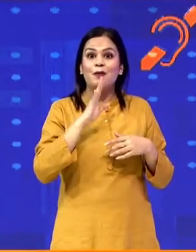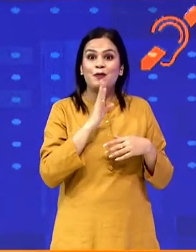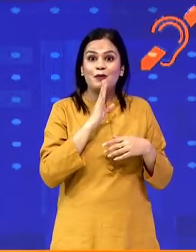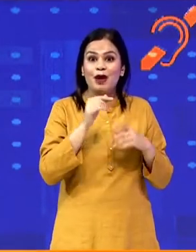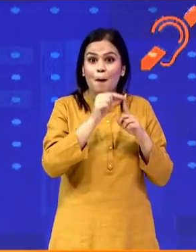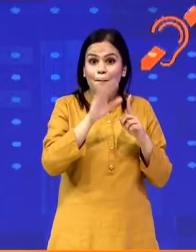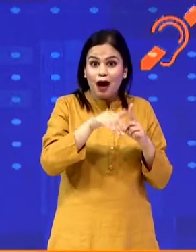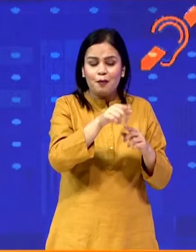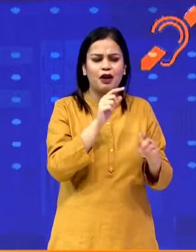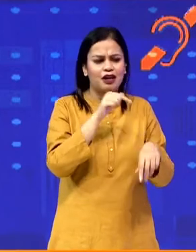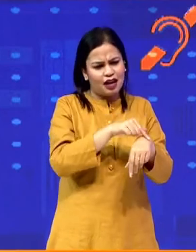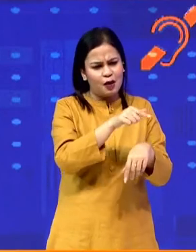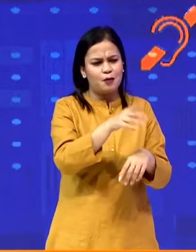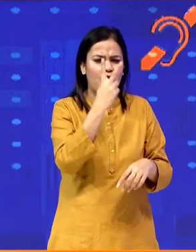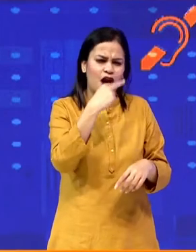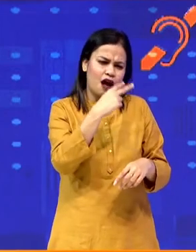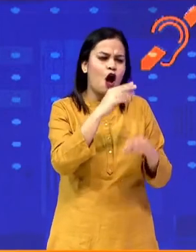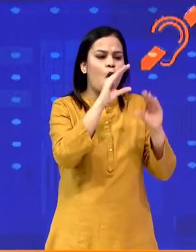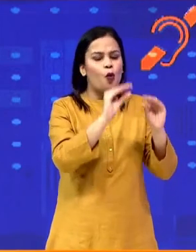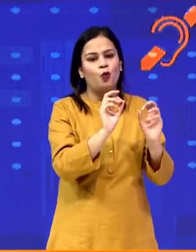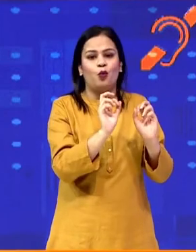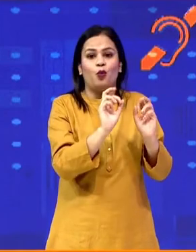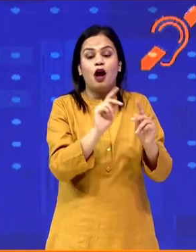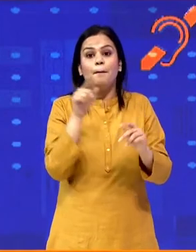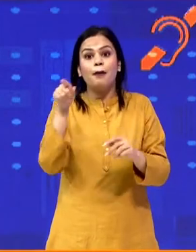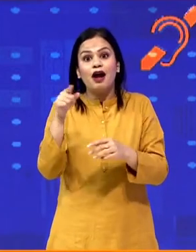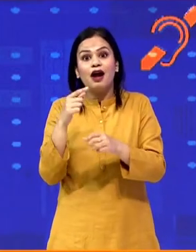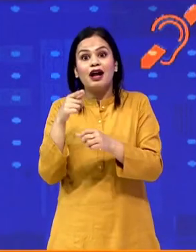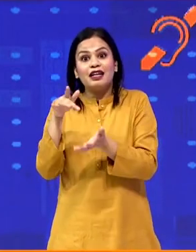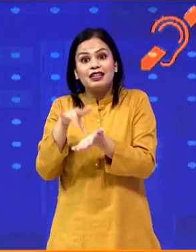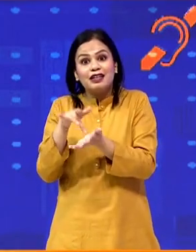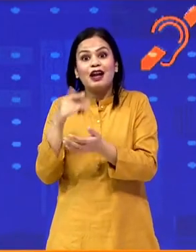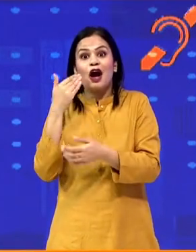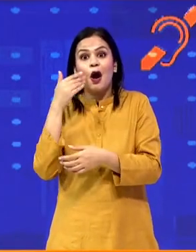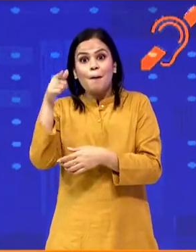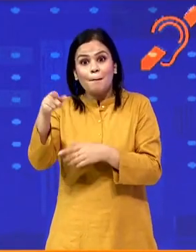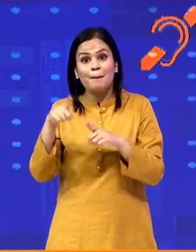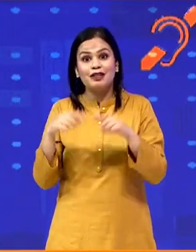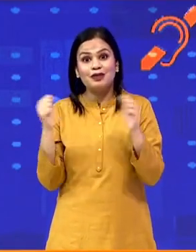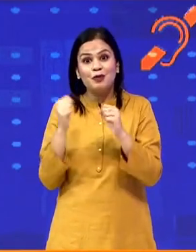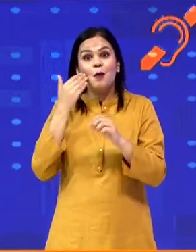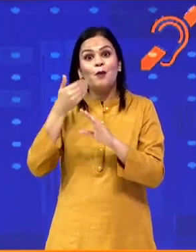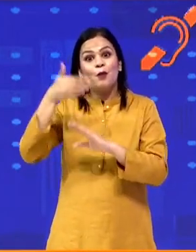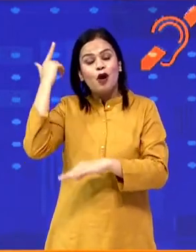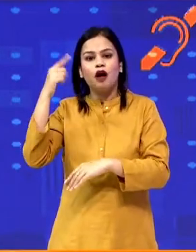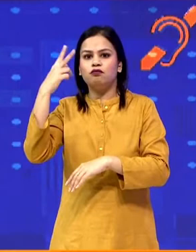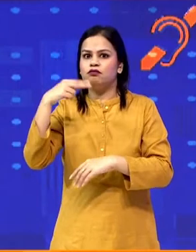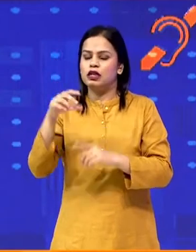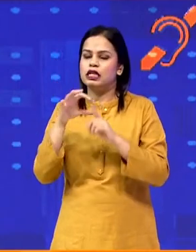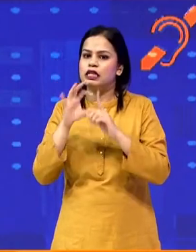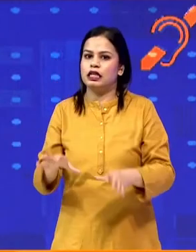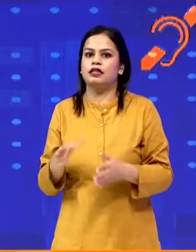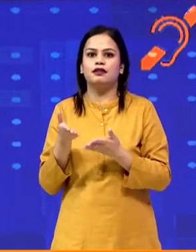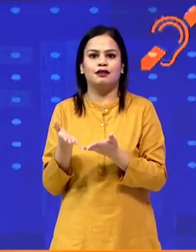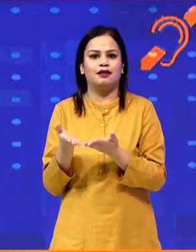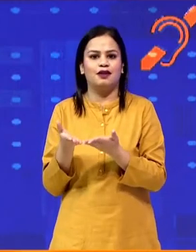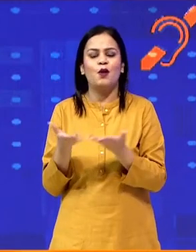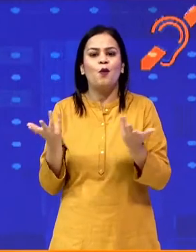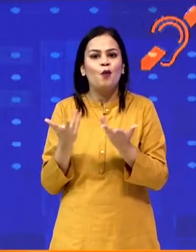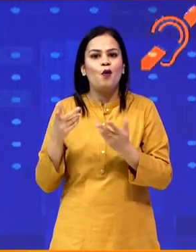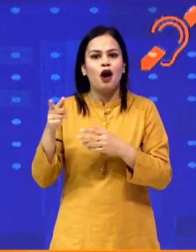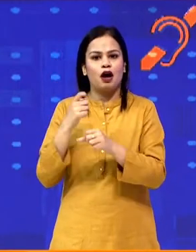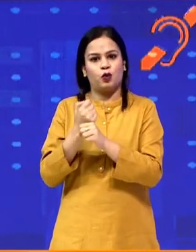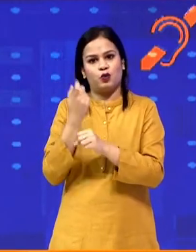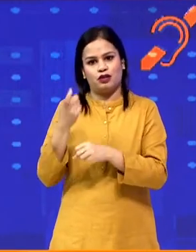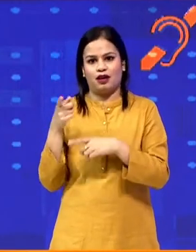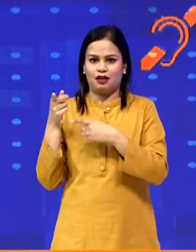दिखाए हमें रोते-रोते क्योंकि वो करने वाले गुजरात के लोग गुजरात के थे और वो सुन प्राइम मिनिस्टर